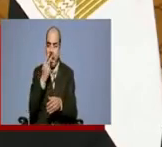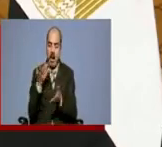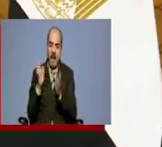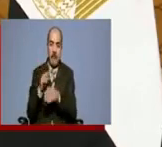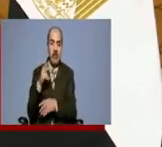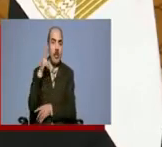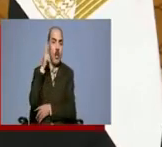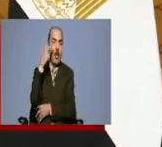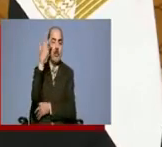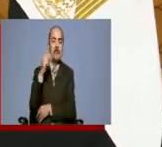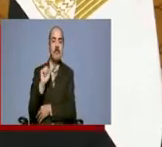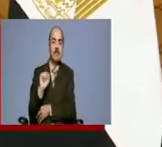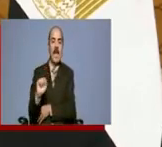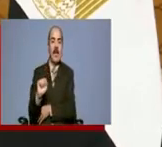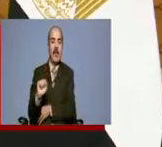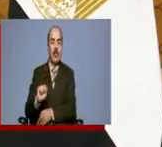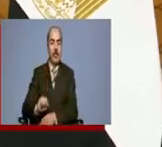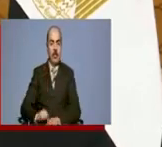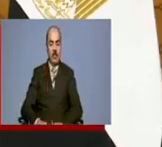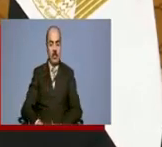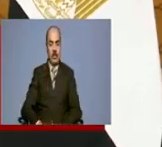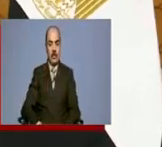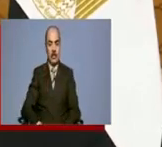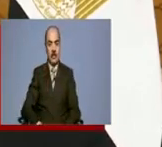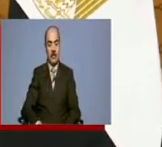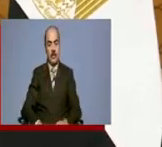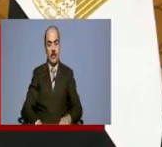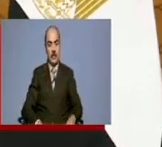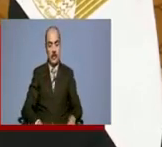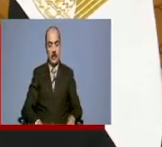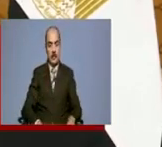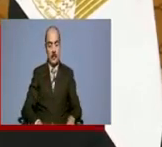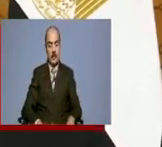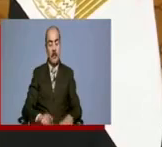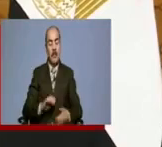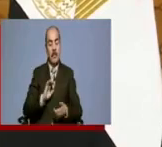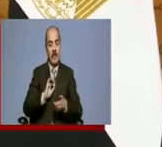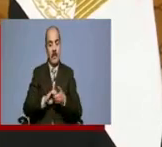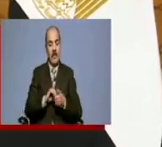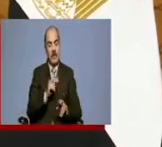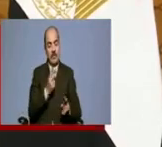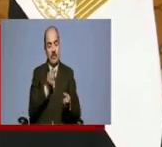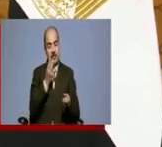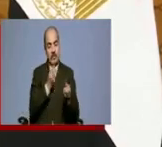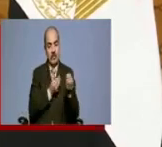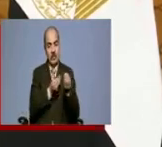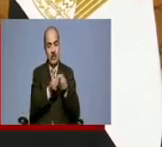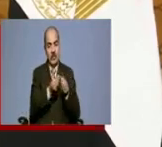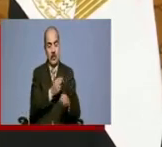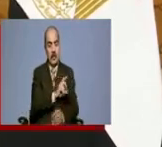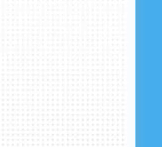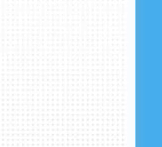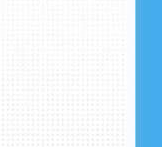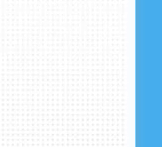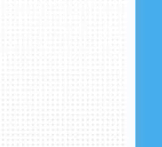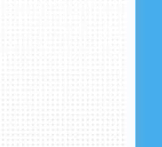نتعامل مع العالم ده بكل الوسائل اللي يعني بيتعامل بها معانا وكنت انت بتقول يعني اللي هو